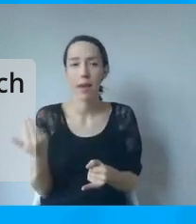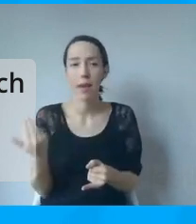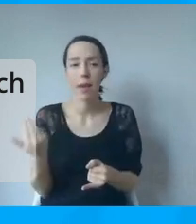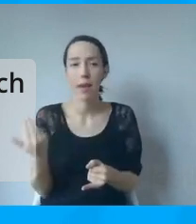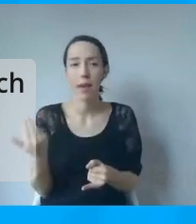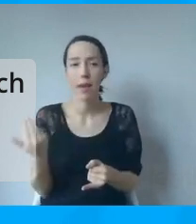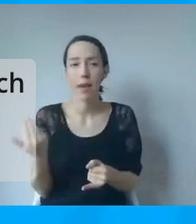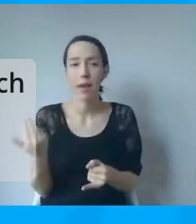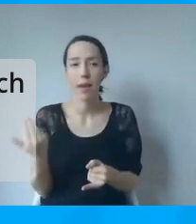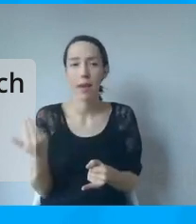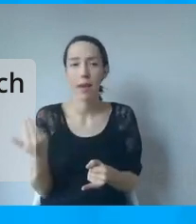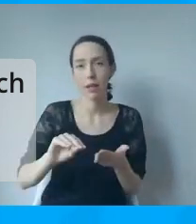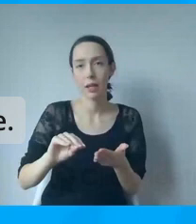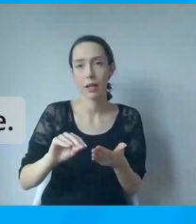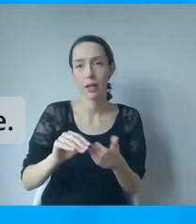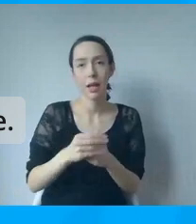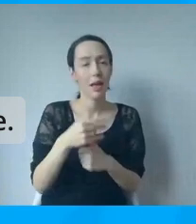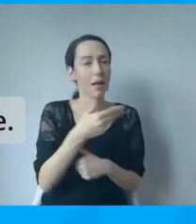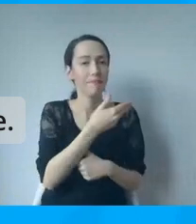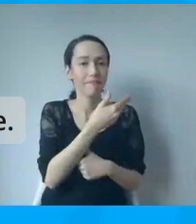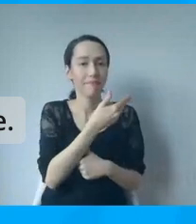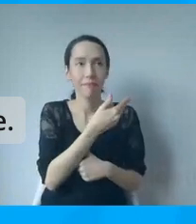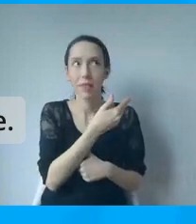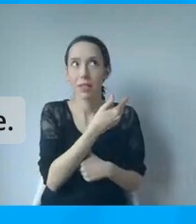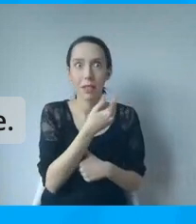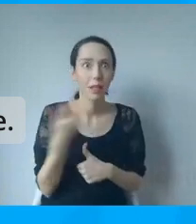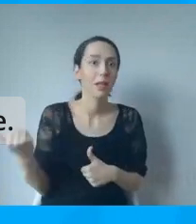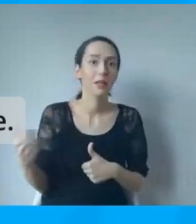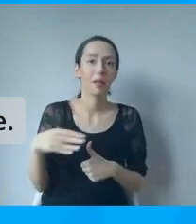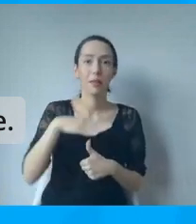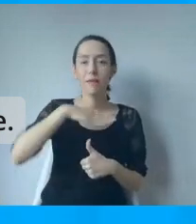są wystarczająco widoczne, ale jak najbardziej hashtagi powinny być